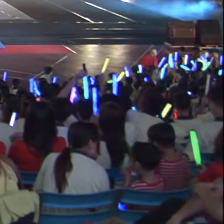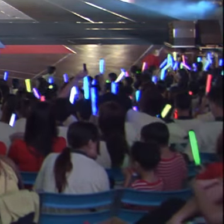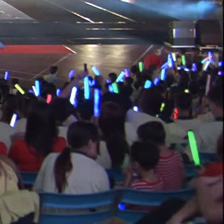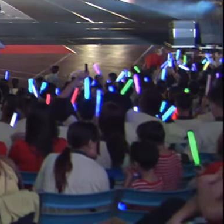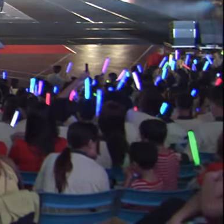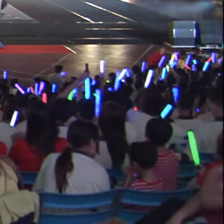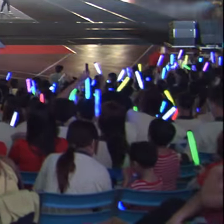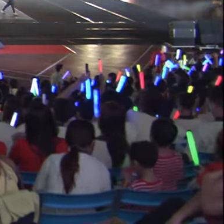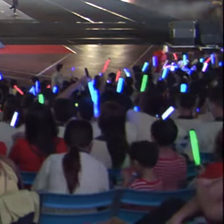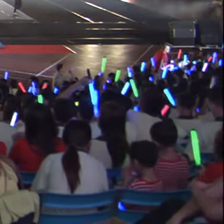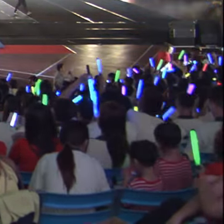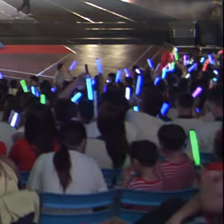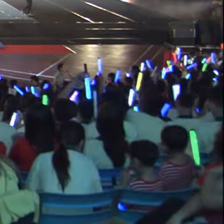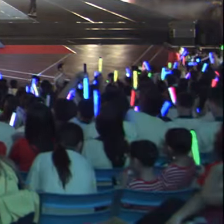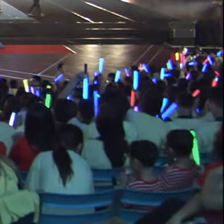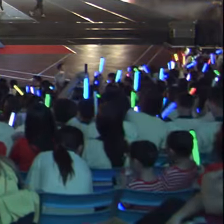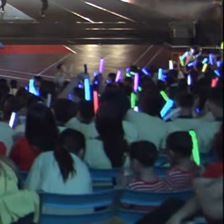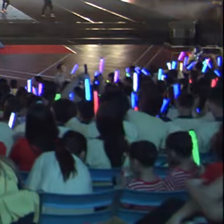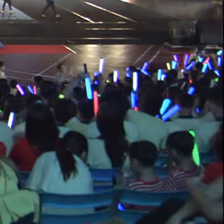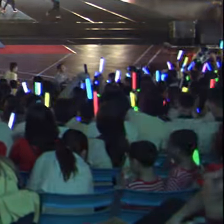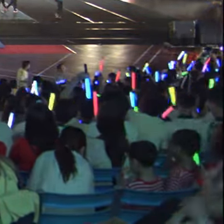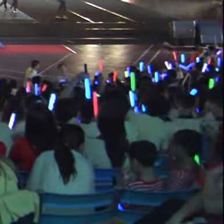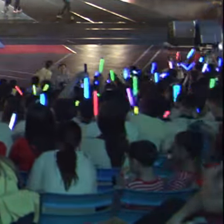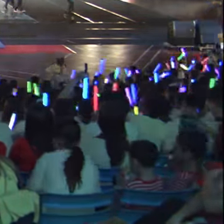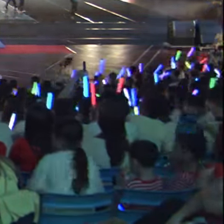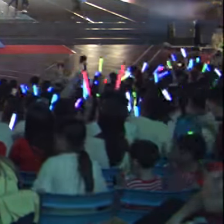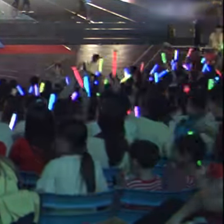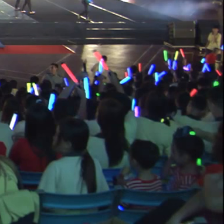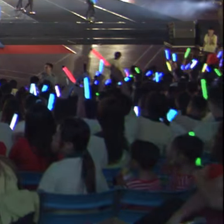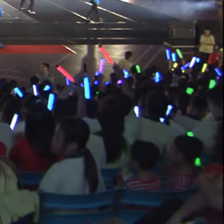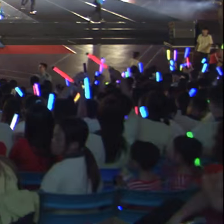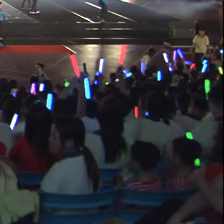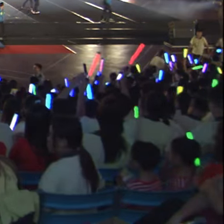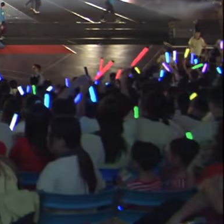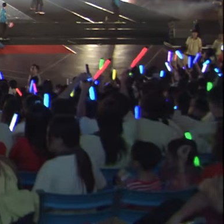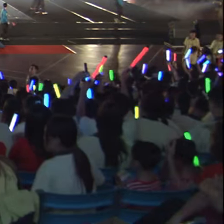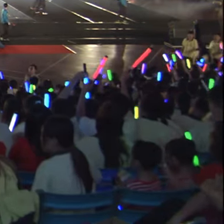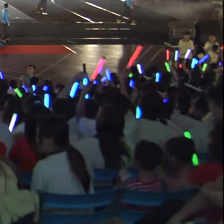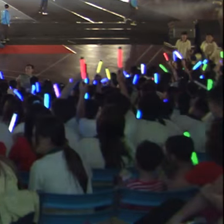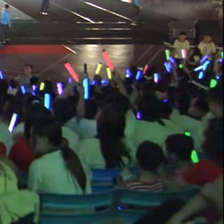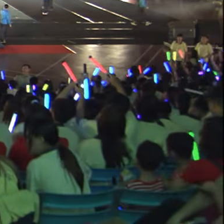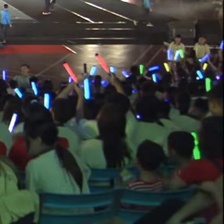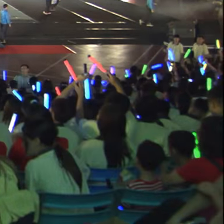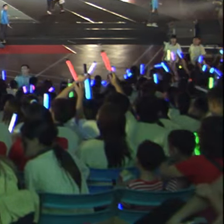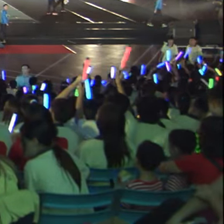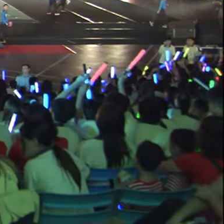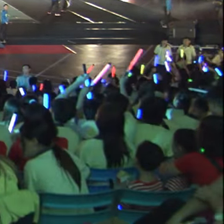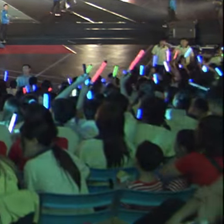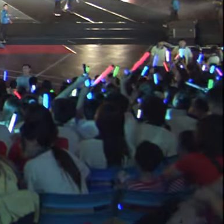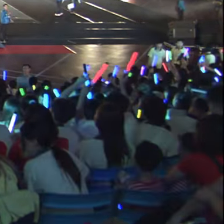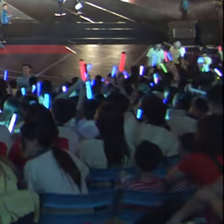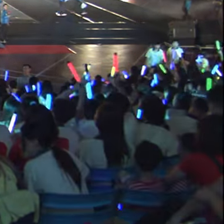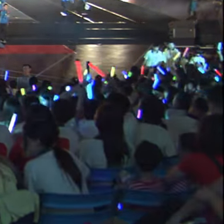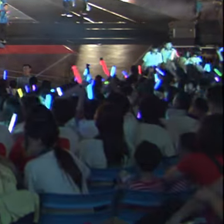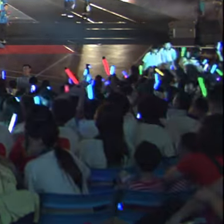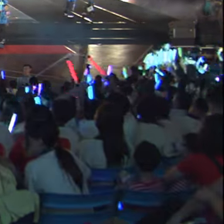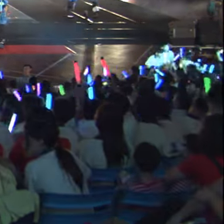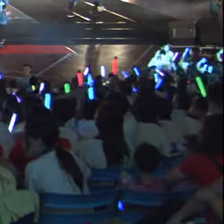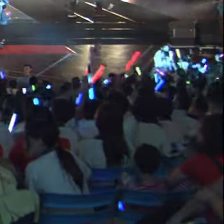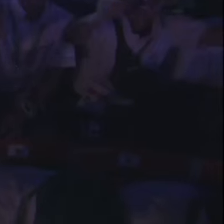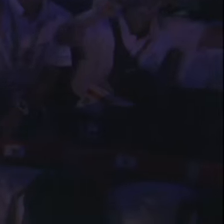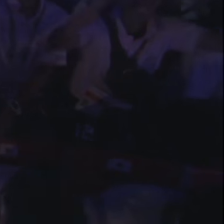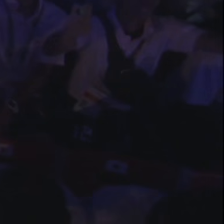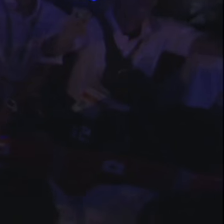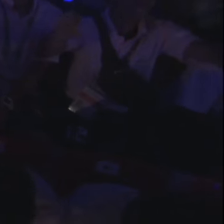我们请所有的选手就坐。May all the athletes be seated. Thank you.